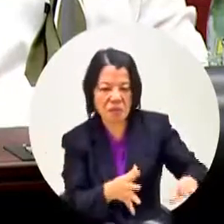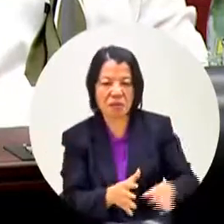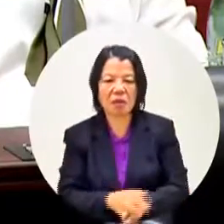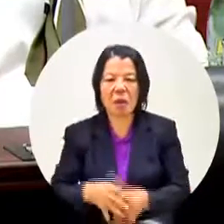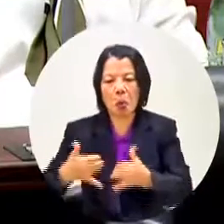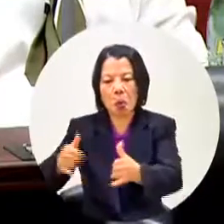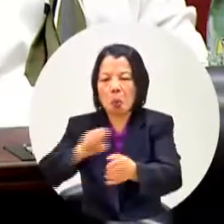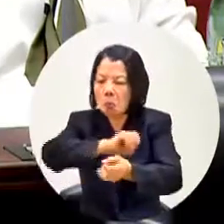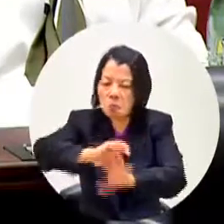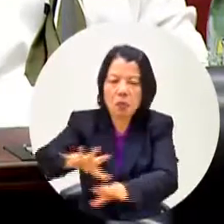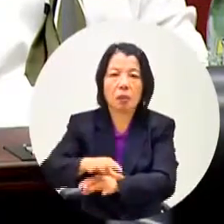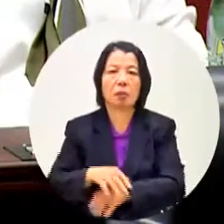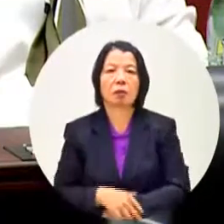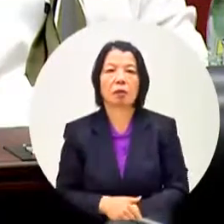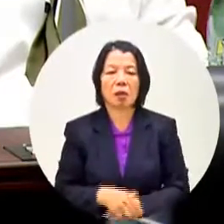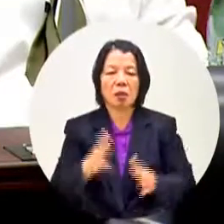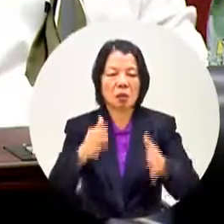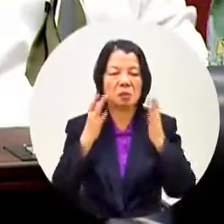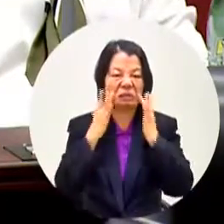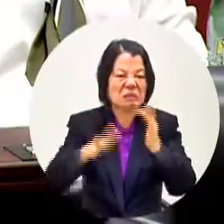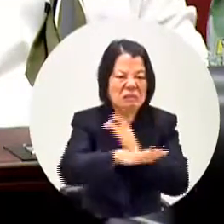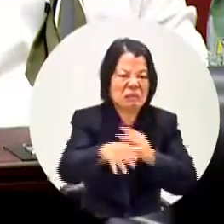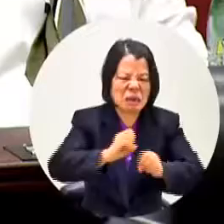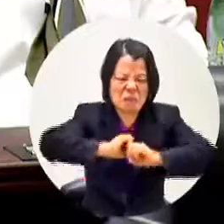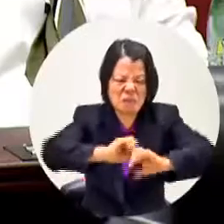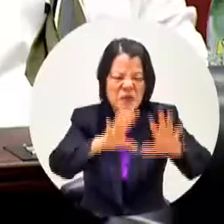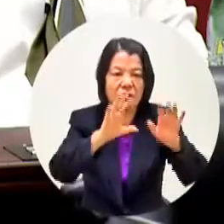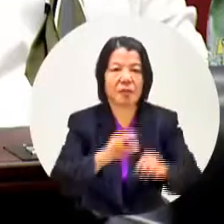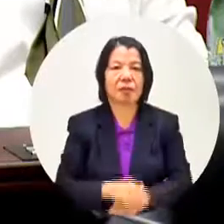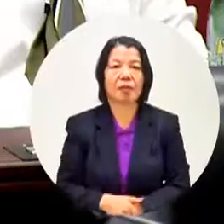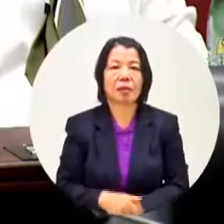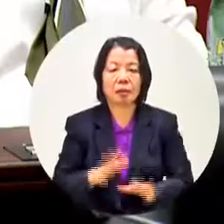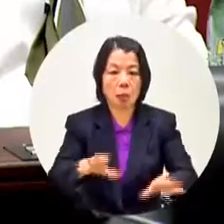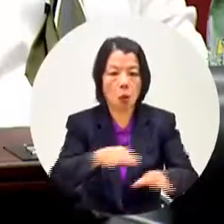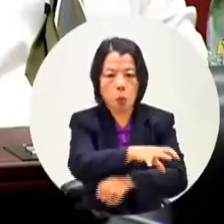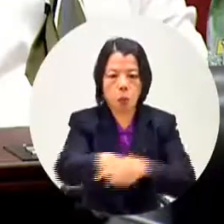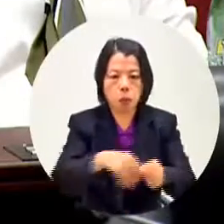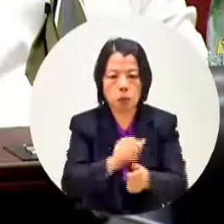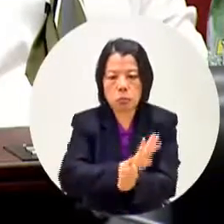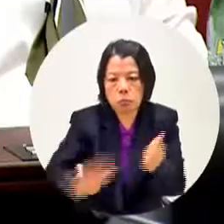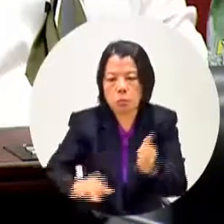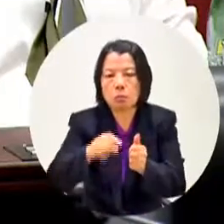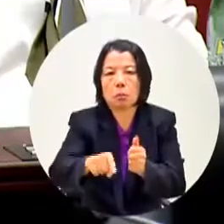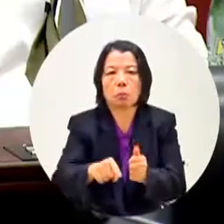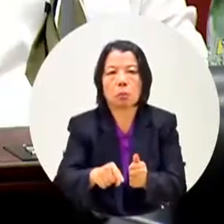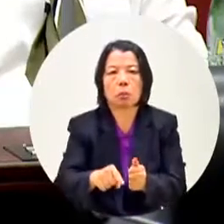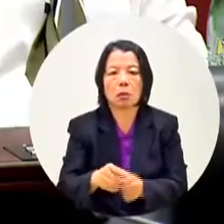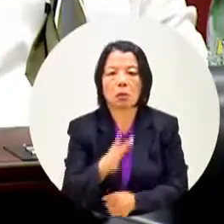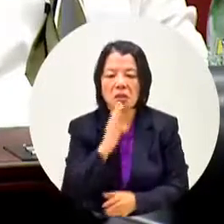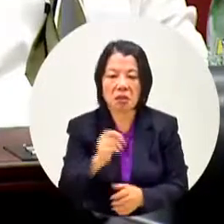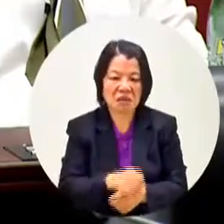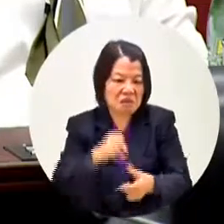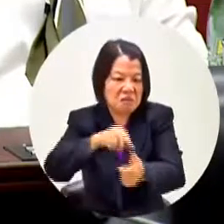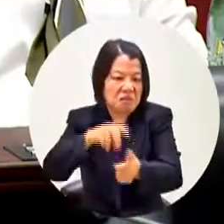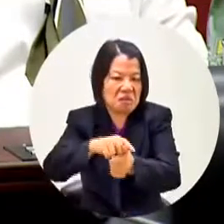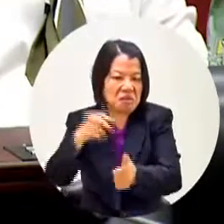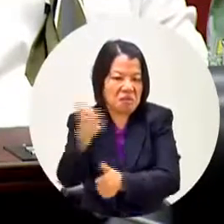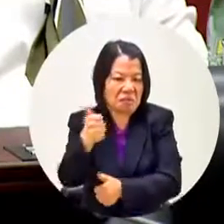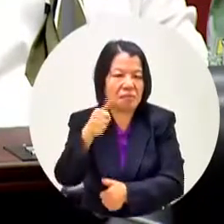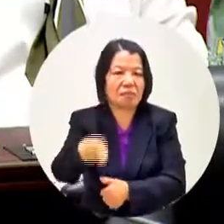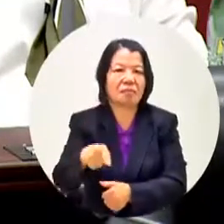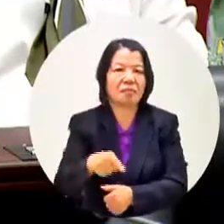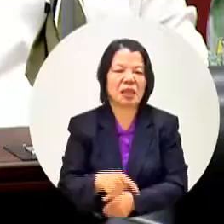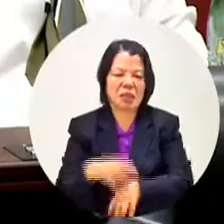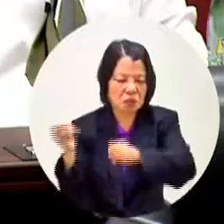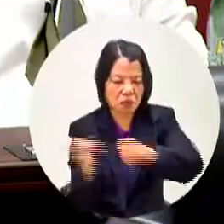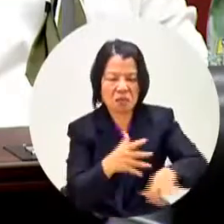爱妈吗？不是，是那些不当不当饲养然后甚至弃养的饲主造成的问题。